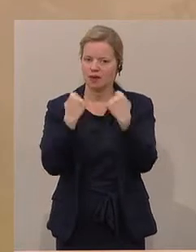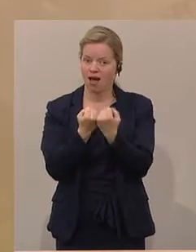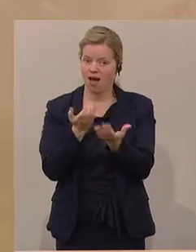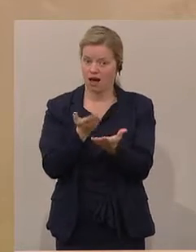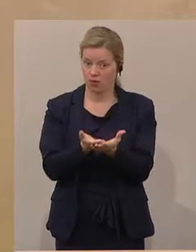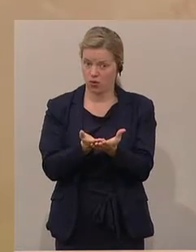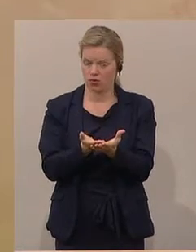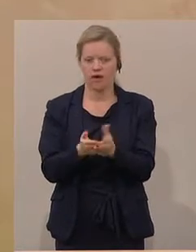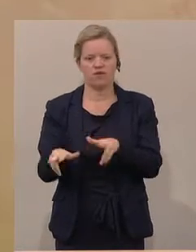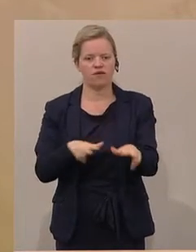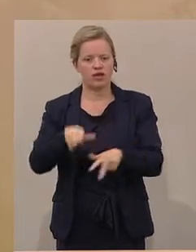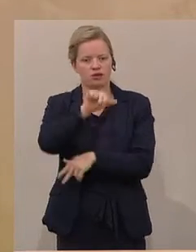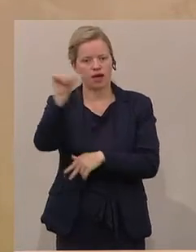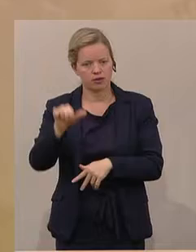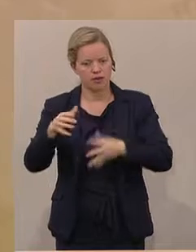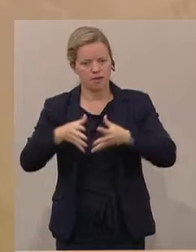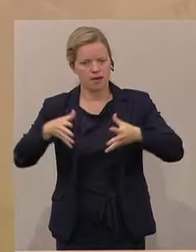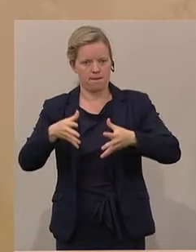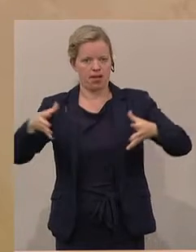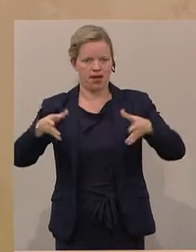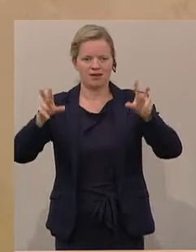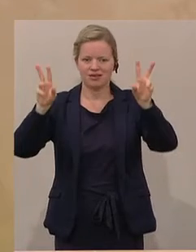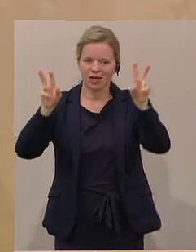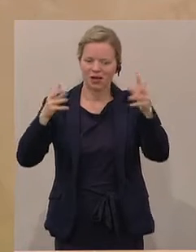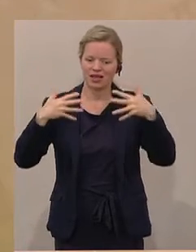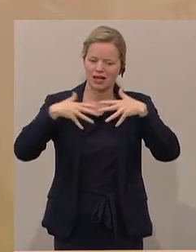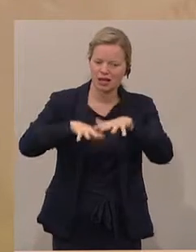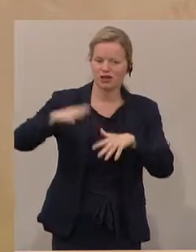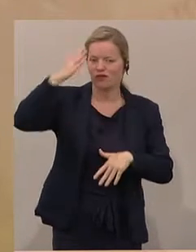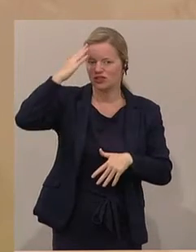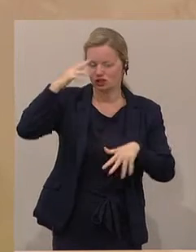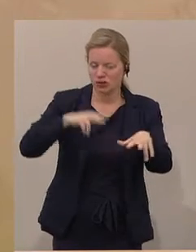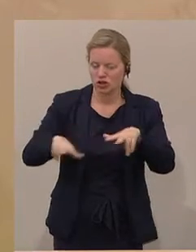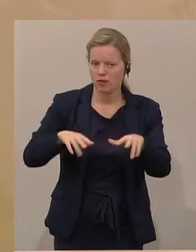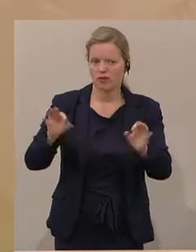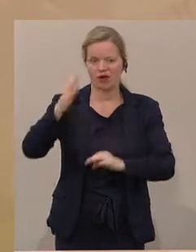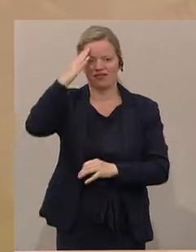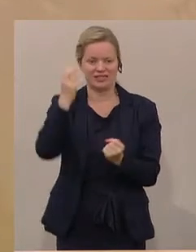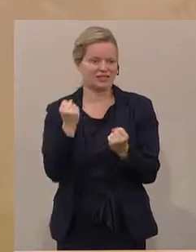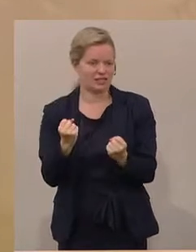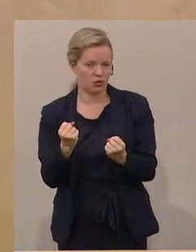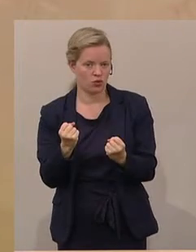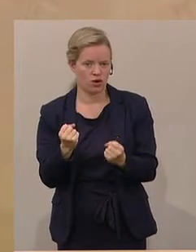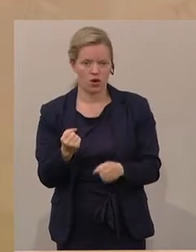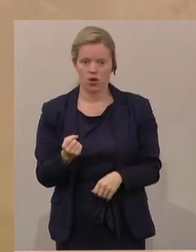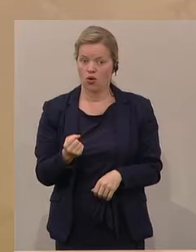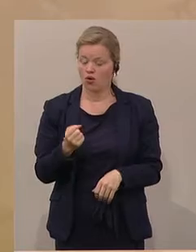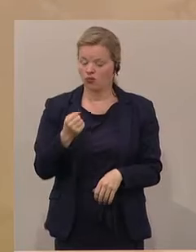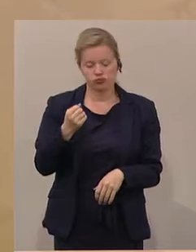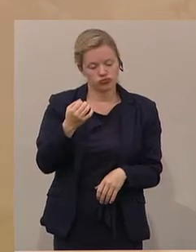der Verwaltungsakademie zum Thema integriertes Wissensmanagement und Wissenssicherung und zu den einzelnen Werkzeugen eben des